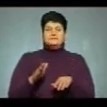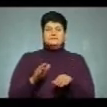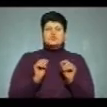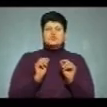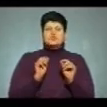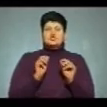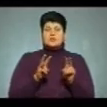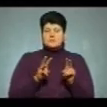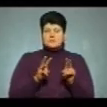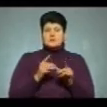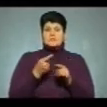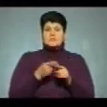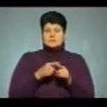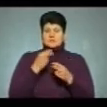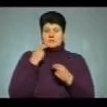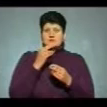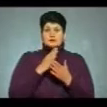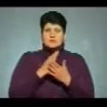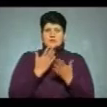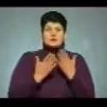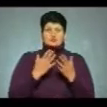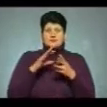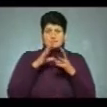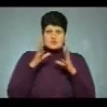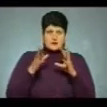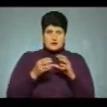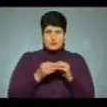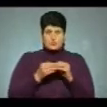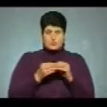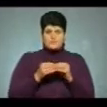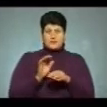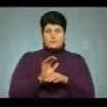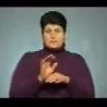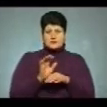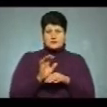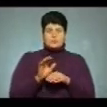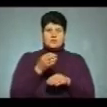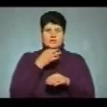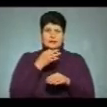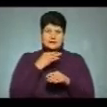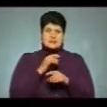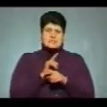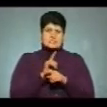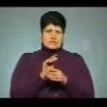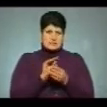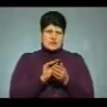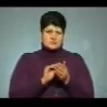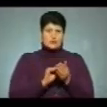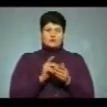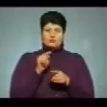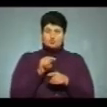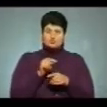Чим перевага в цьому є, що якщо в загальному випускаються ліки якихось стандартних прописів, то тут лікарі